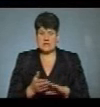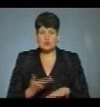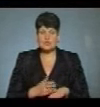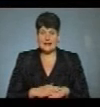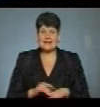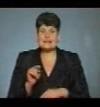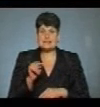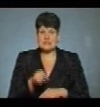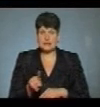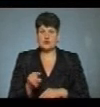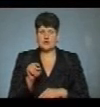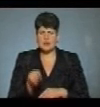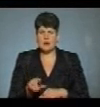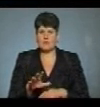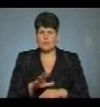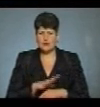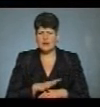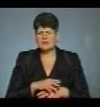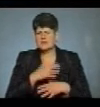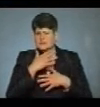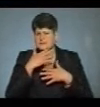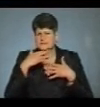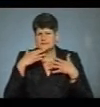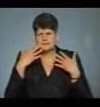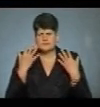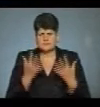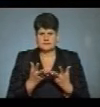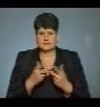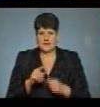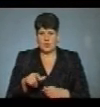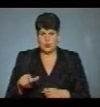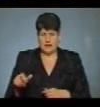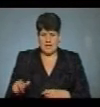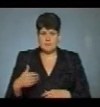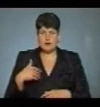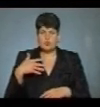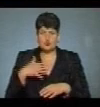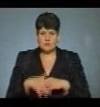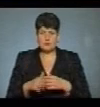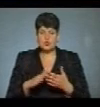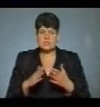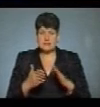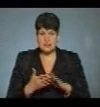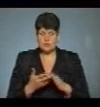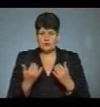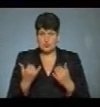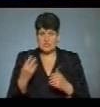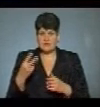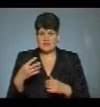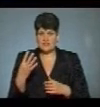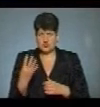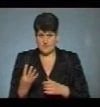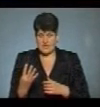тим, що там була ще на кількість людей. І, як ми розуміємо, сьогодні станом на